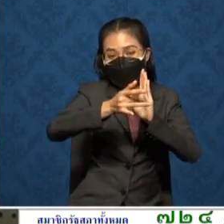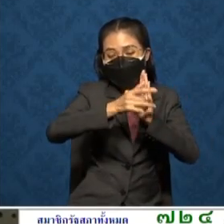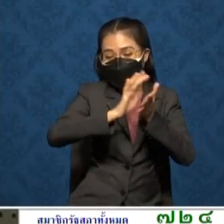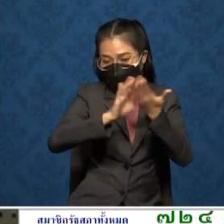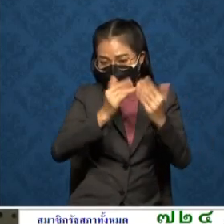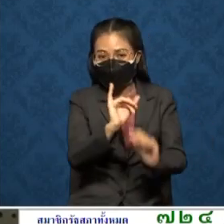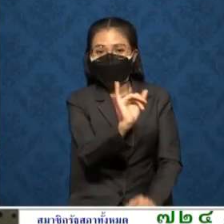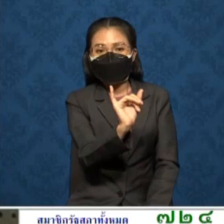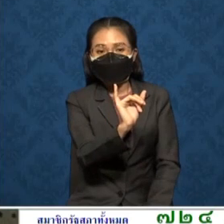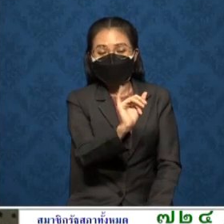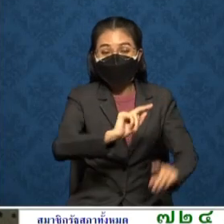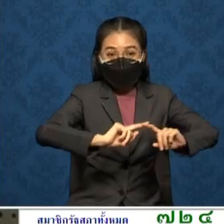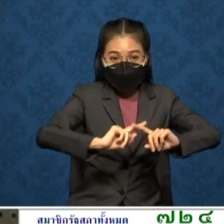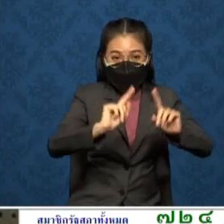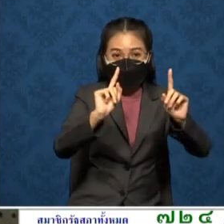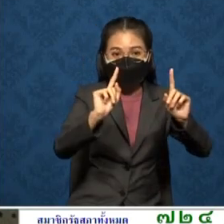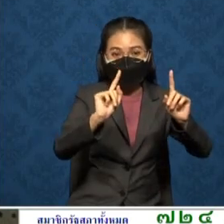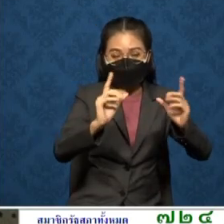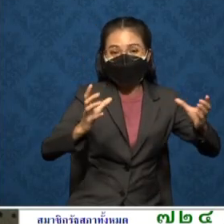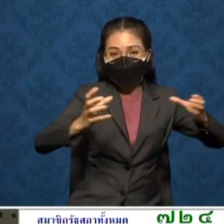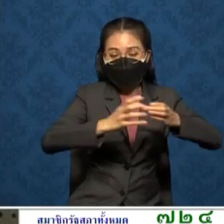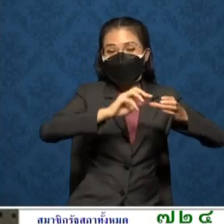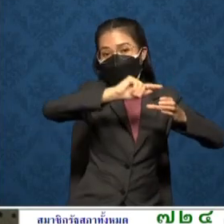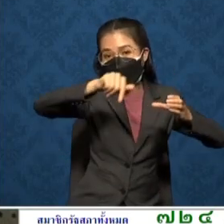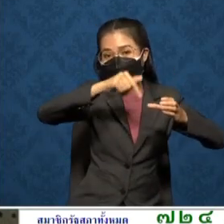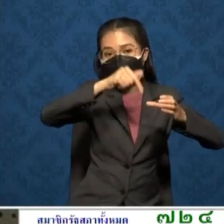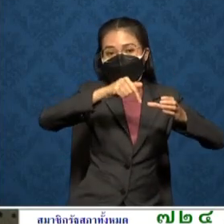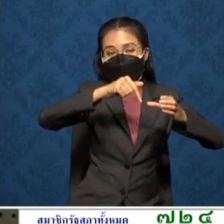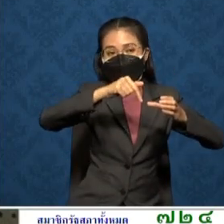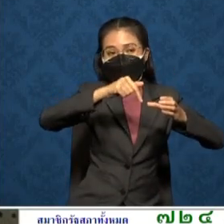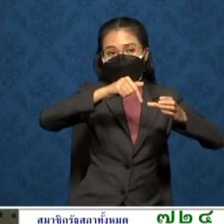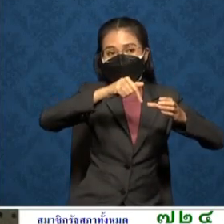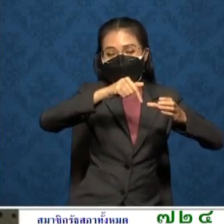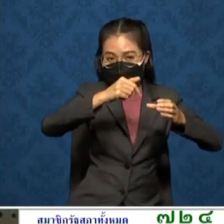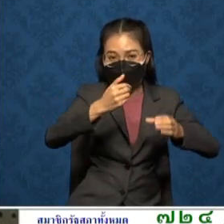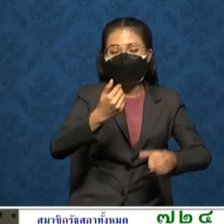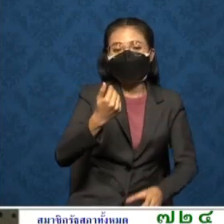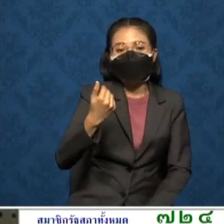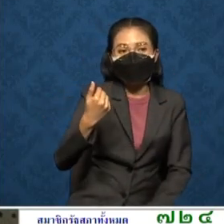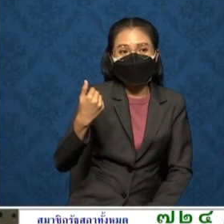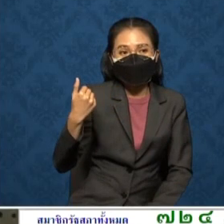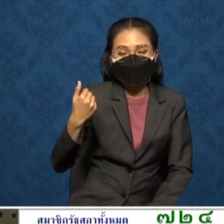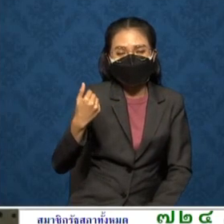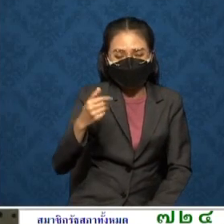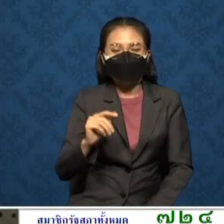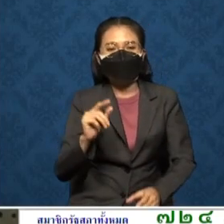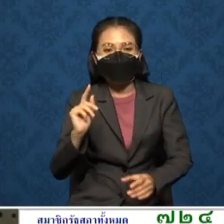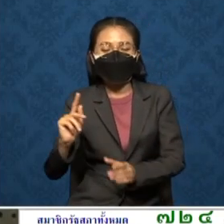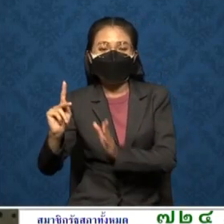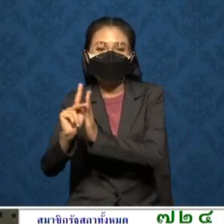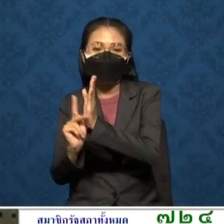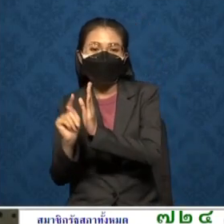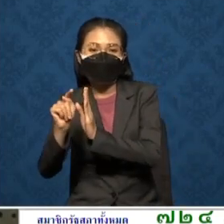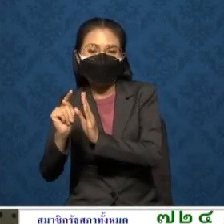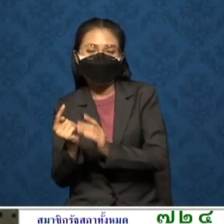แล้วแต่แม้เขาจะยังไม่ใช้เราก็ยังคิดว่าไม่สามารถที่จะไ